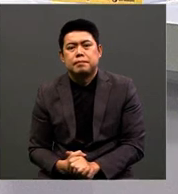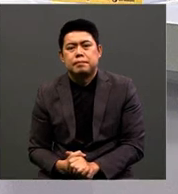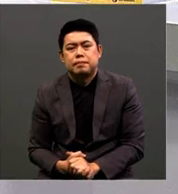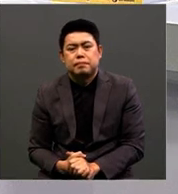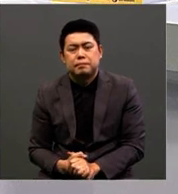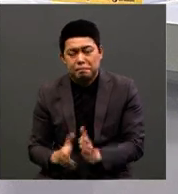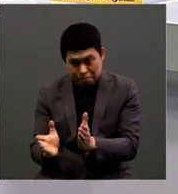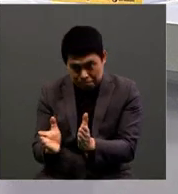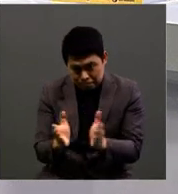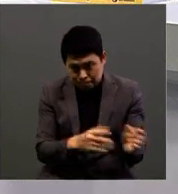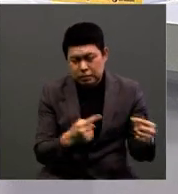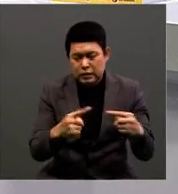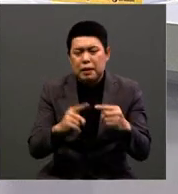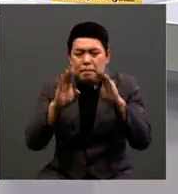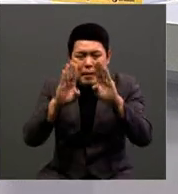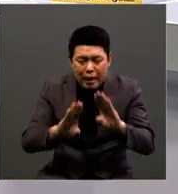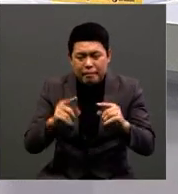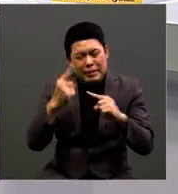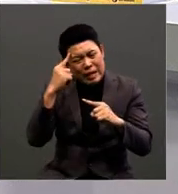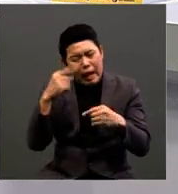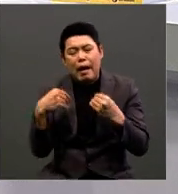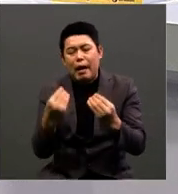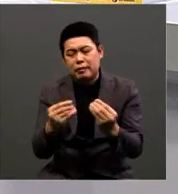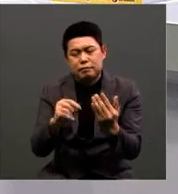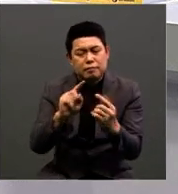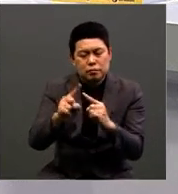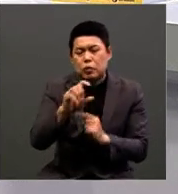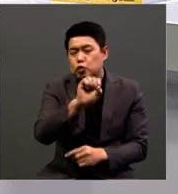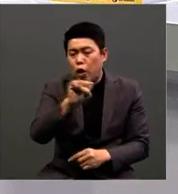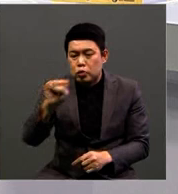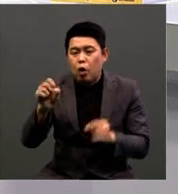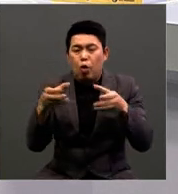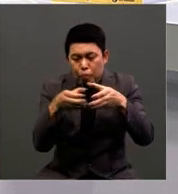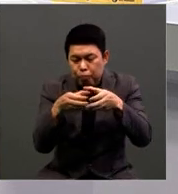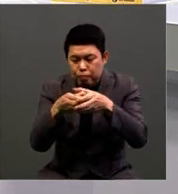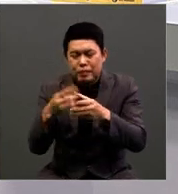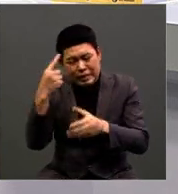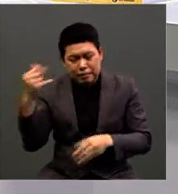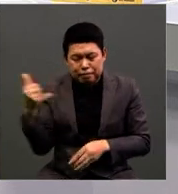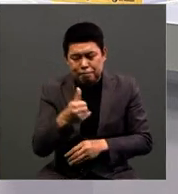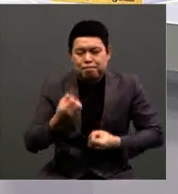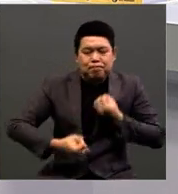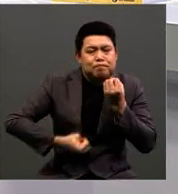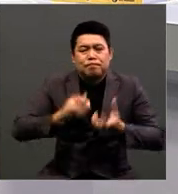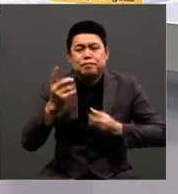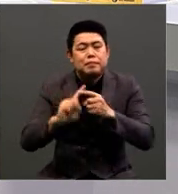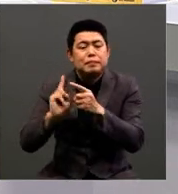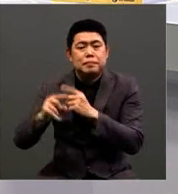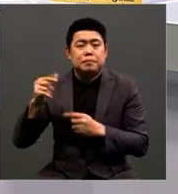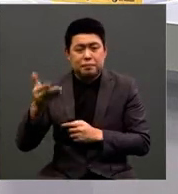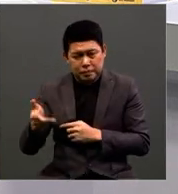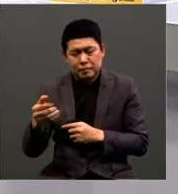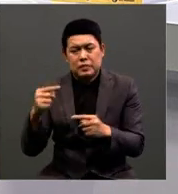ไปต่อกันที่รูปแบบของการให้พื้นที่ต่างๆหรือว่าสสในเขตพื้นที่ต่างๆได้มาแสดงความคิดเห็นกันบ้างนะครับเวทีนี้